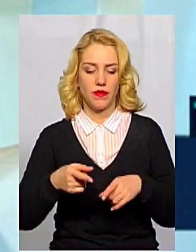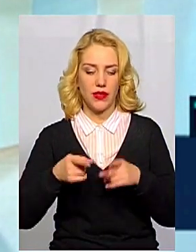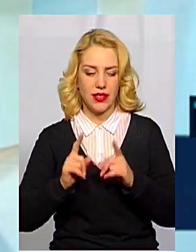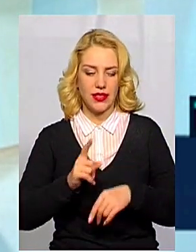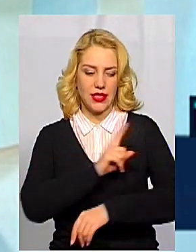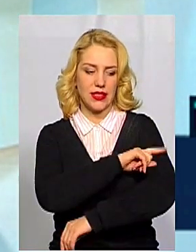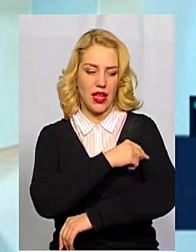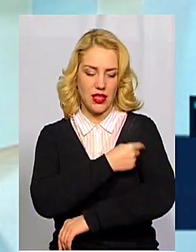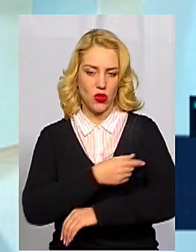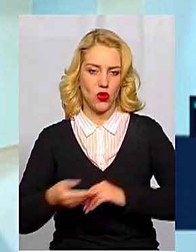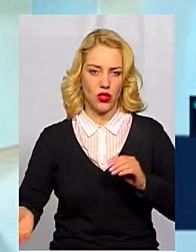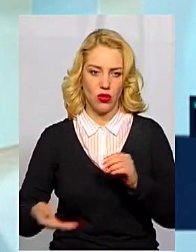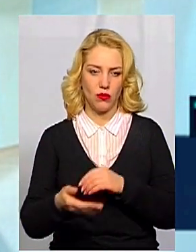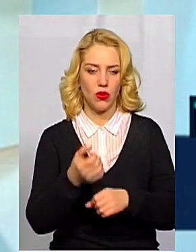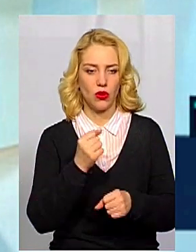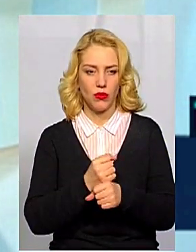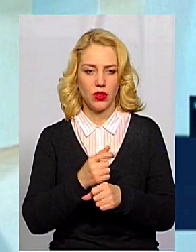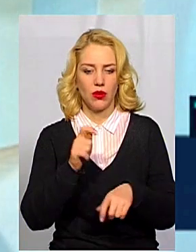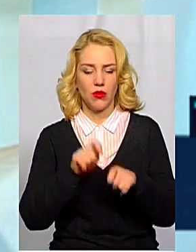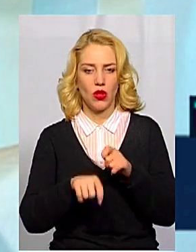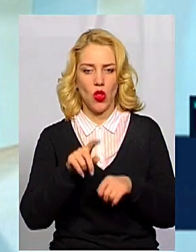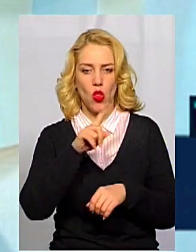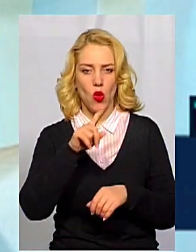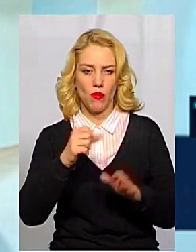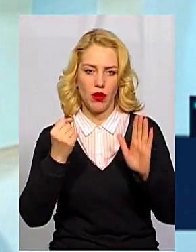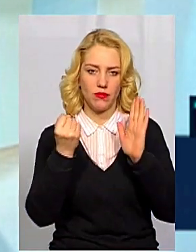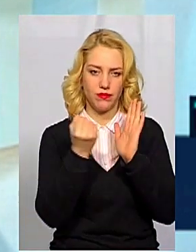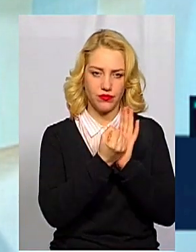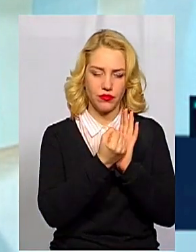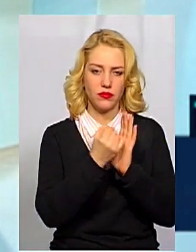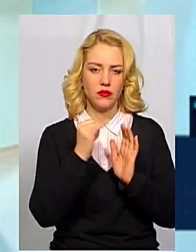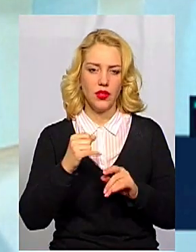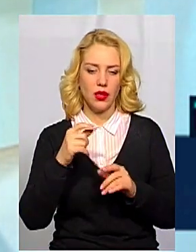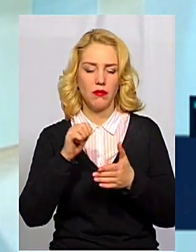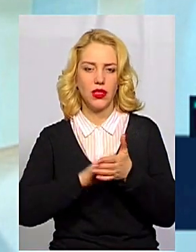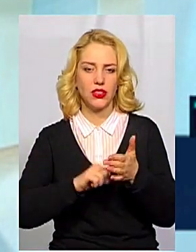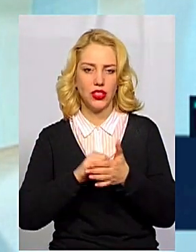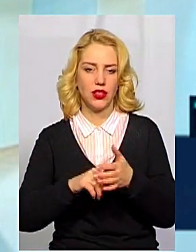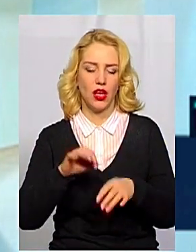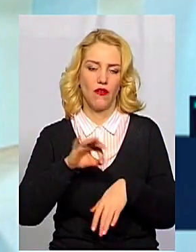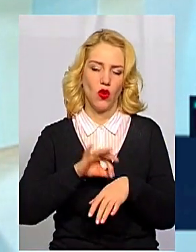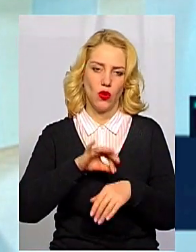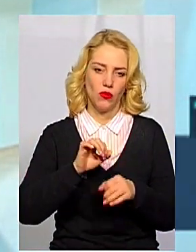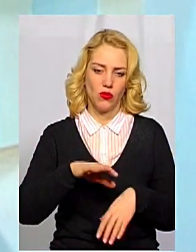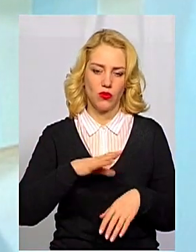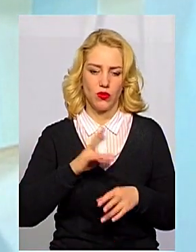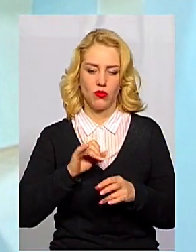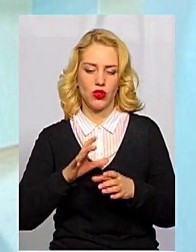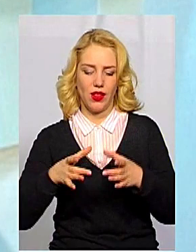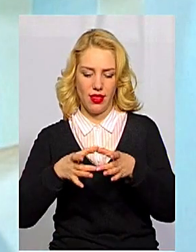рубки вибіркової робиться номерний перелік, кожне дерево нумерується, вказується його причина взяття в рубку, хвороба чи пошкодження,